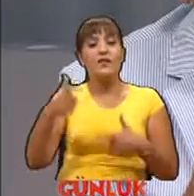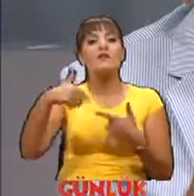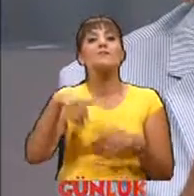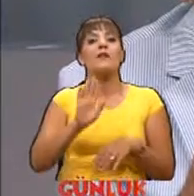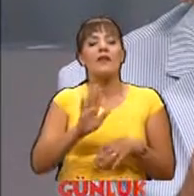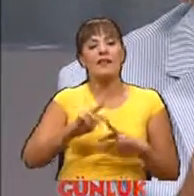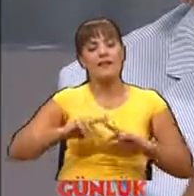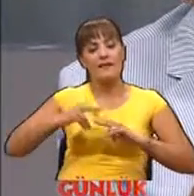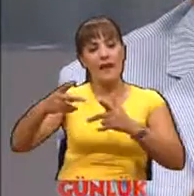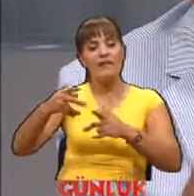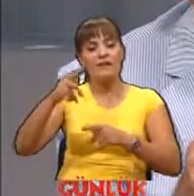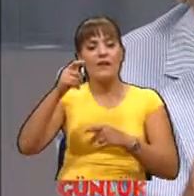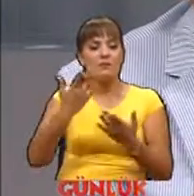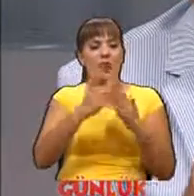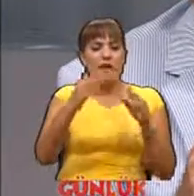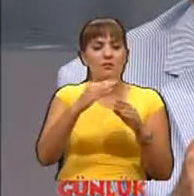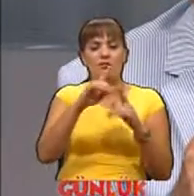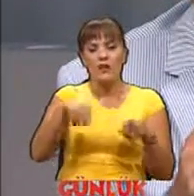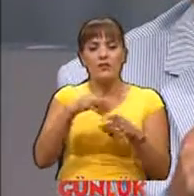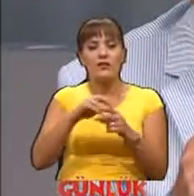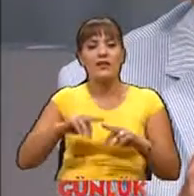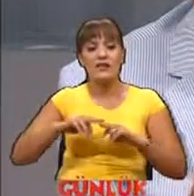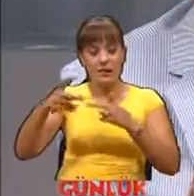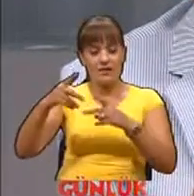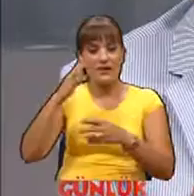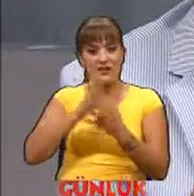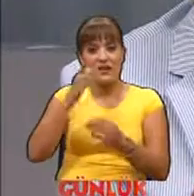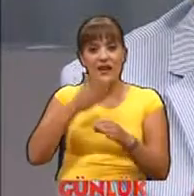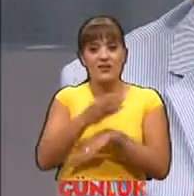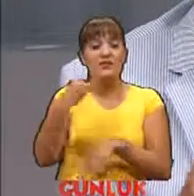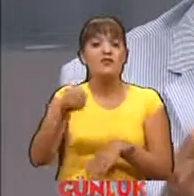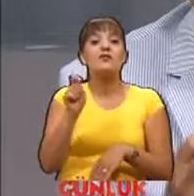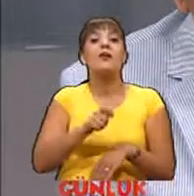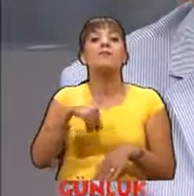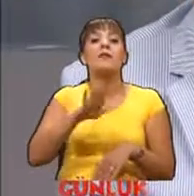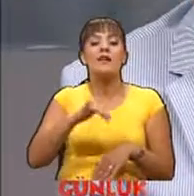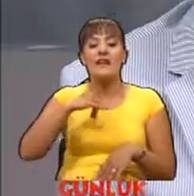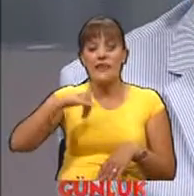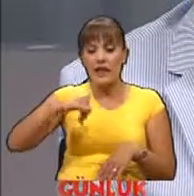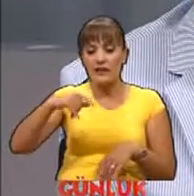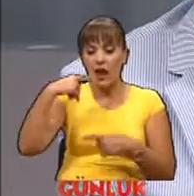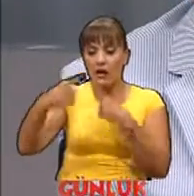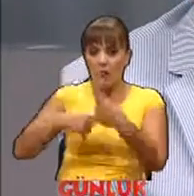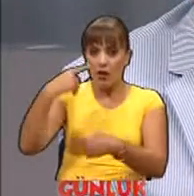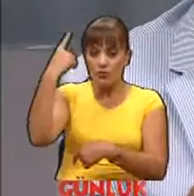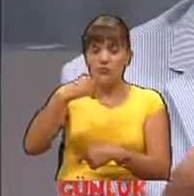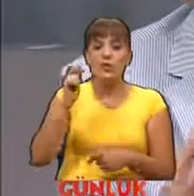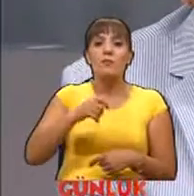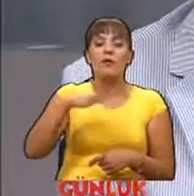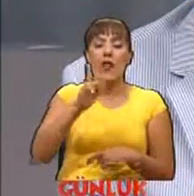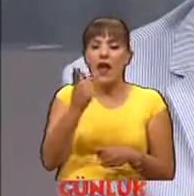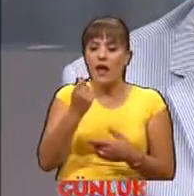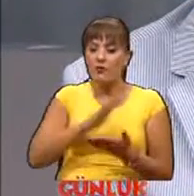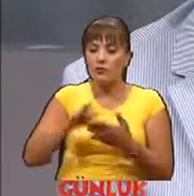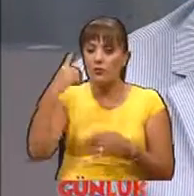taşınmazı devrettiği kişiye gerçekte satış yapmamıştır, yakınlığı nedeniyle yapmamıştır,